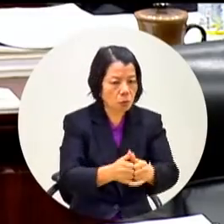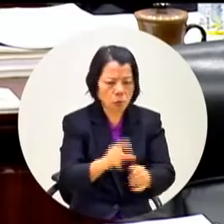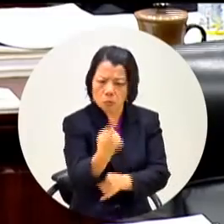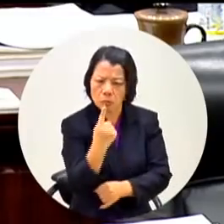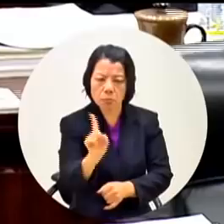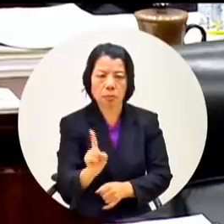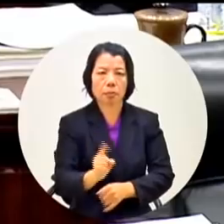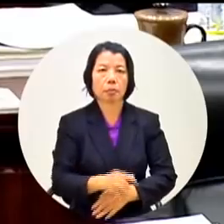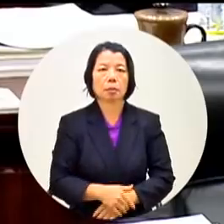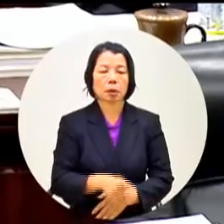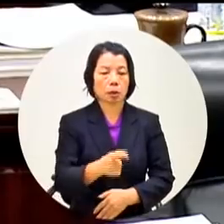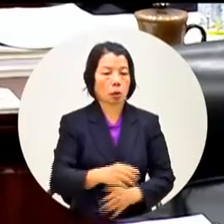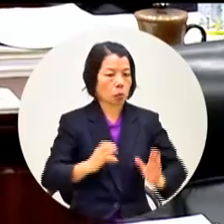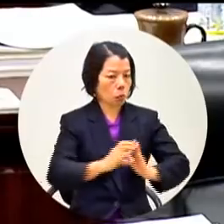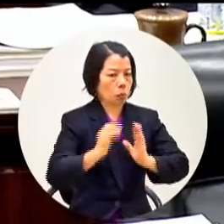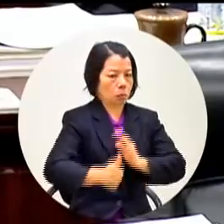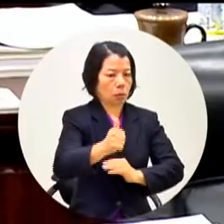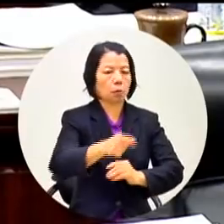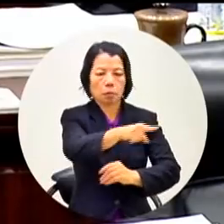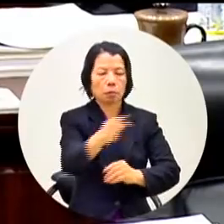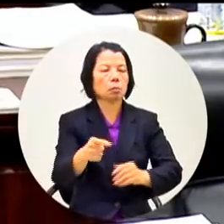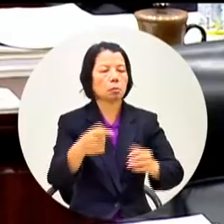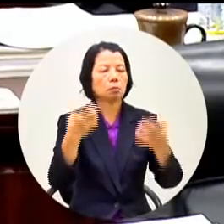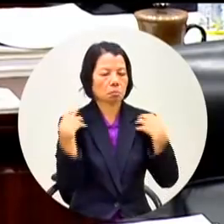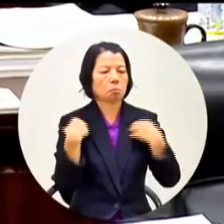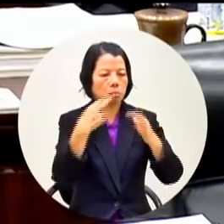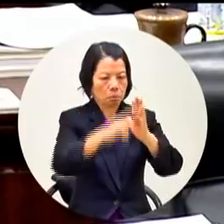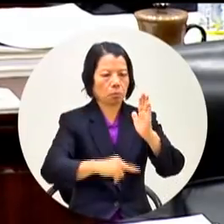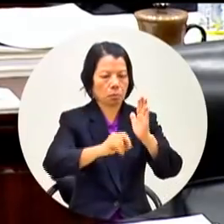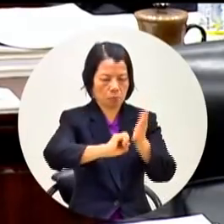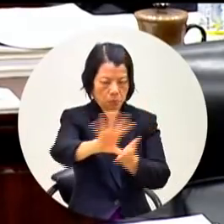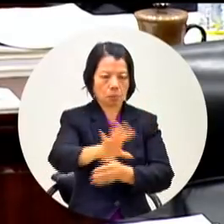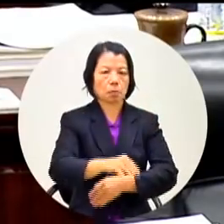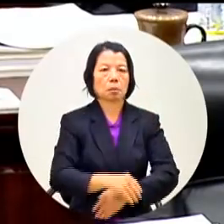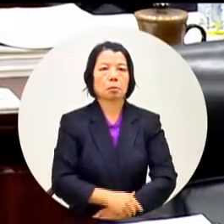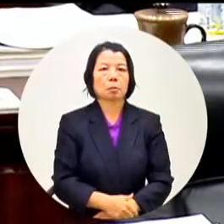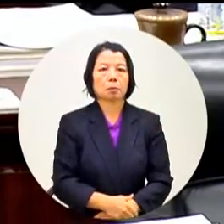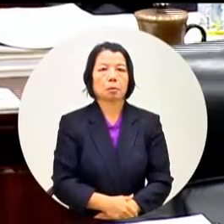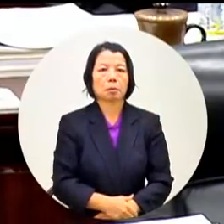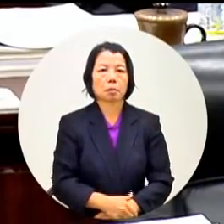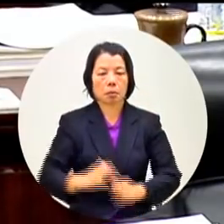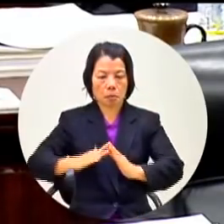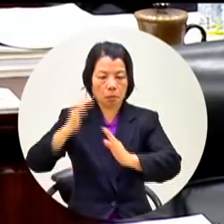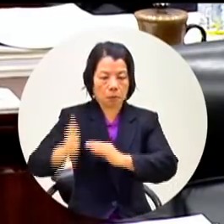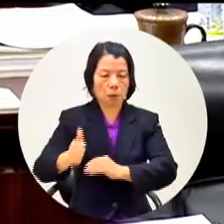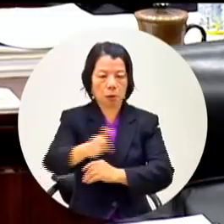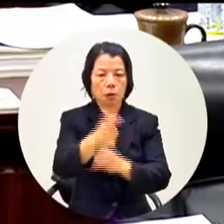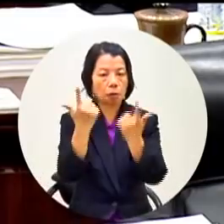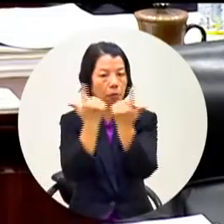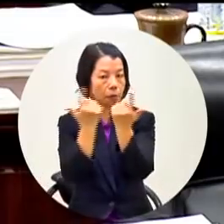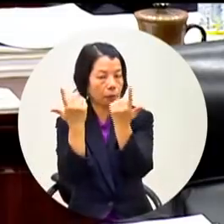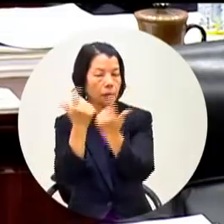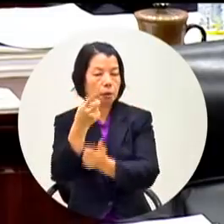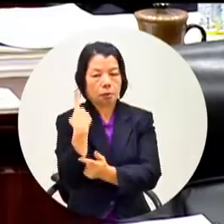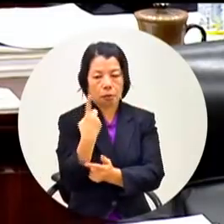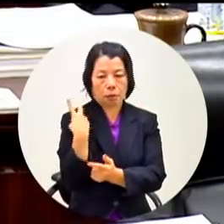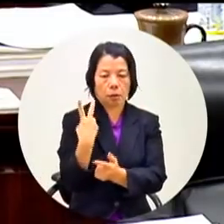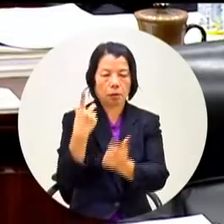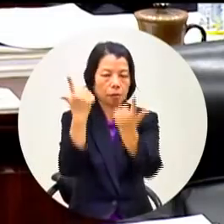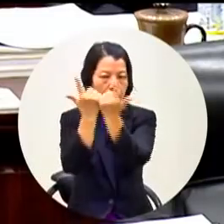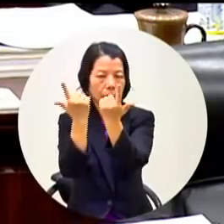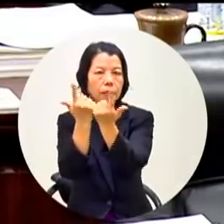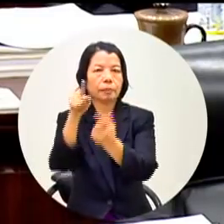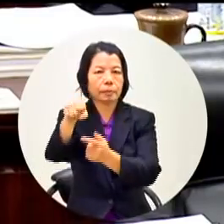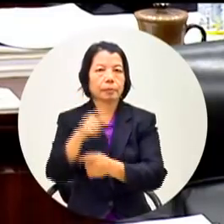朋友讲清楚了。我讲，市长，昨天你在台北，前天你在台北讲要征服宇宙，后来你有说了这是校训，没关系。可